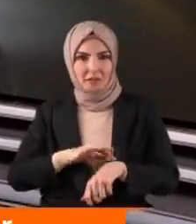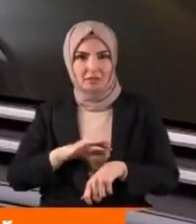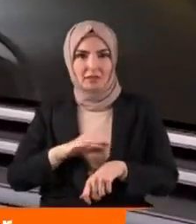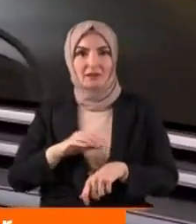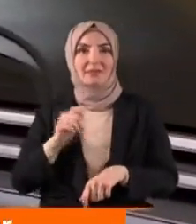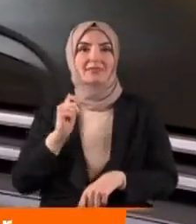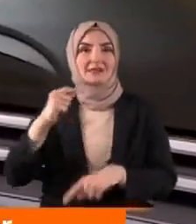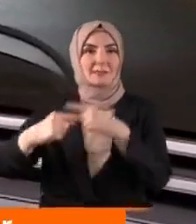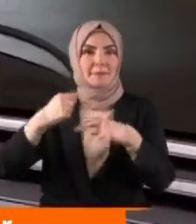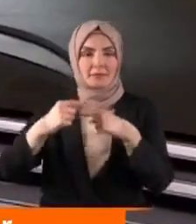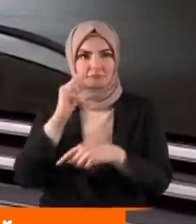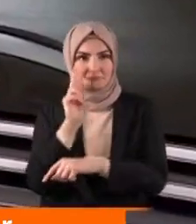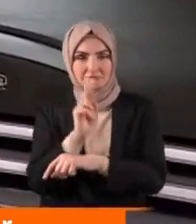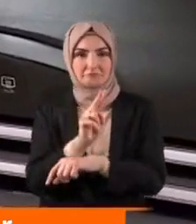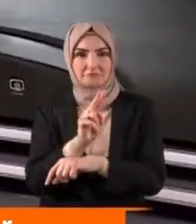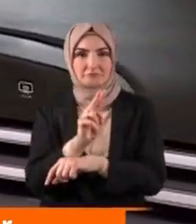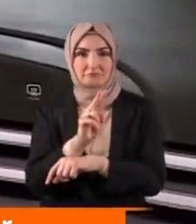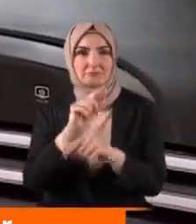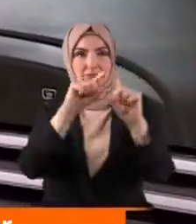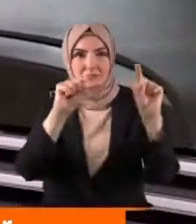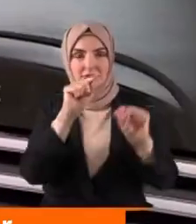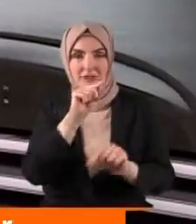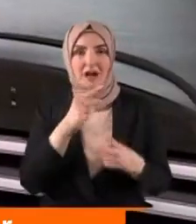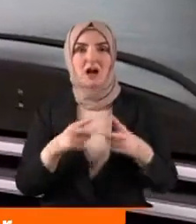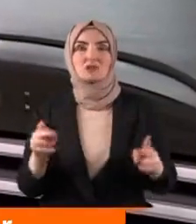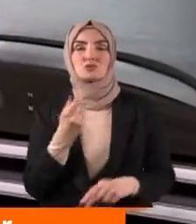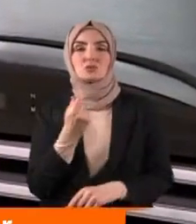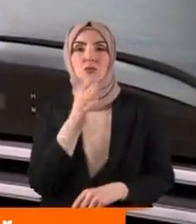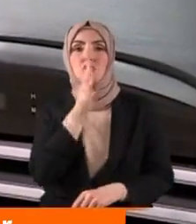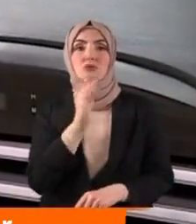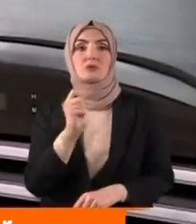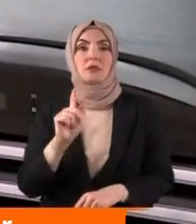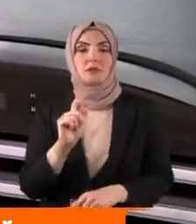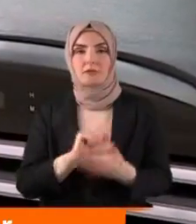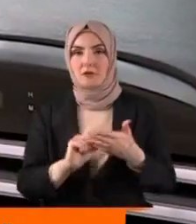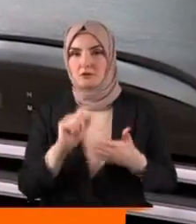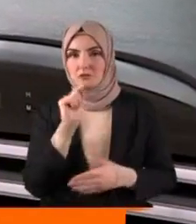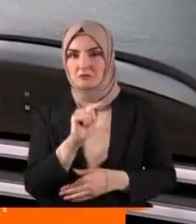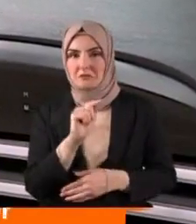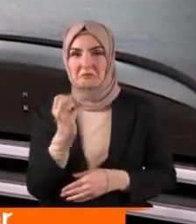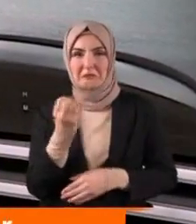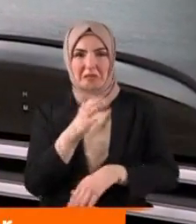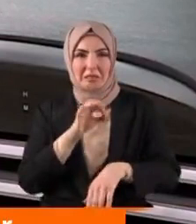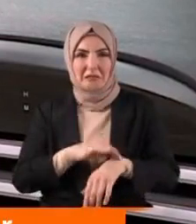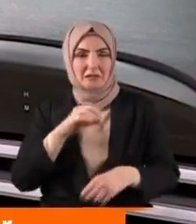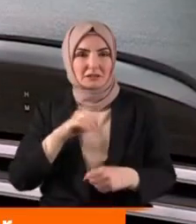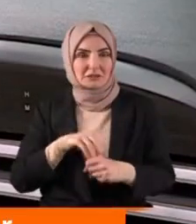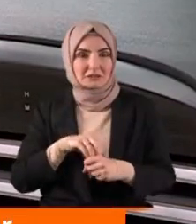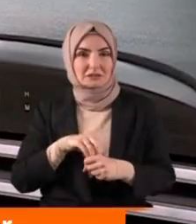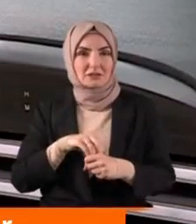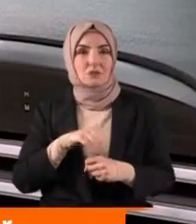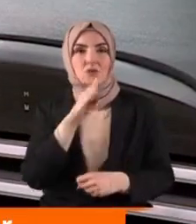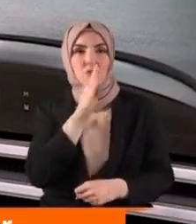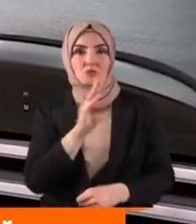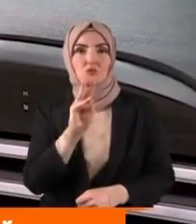Çünkü ekranda açılış ücreti 400 lira yazıyordu. Birkaç dakika içinde taksimetrede 435 rakamını